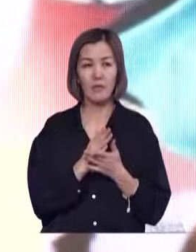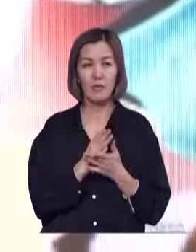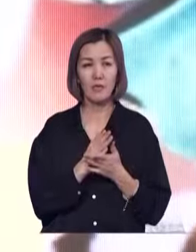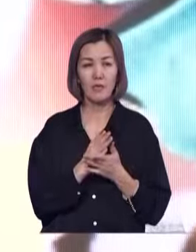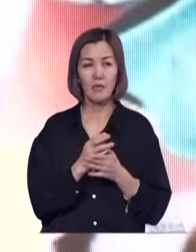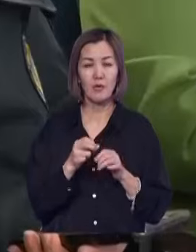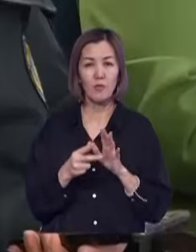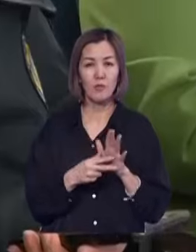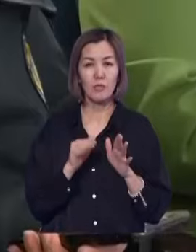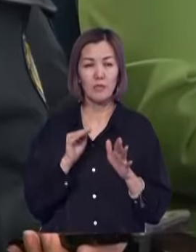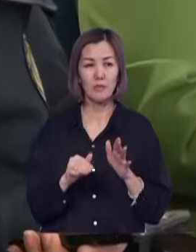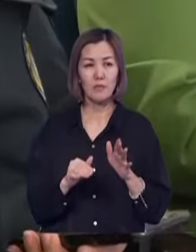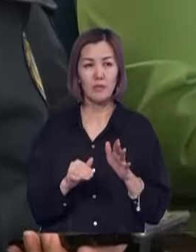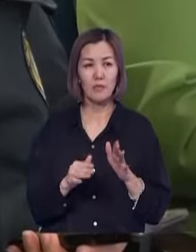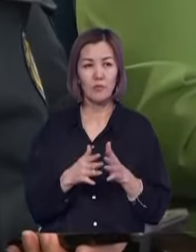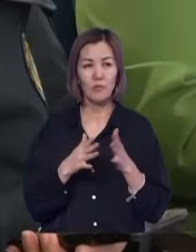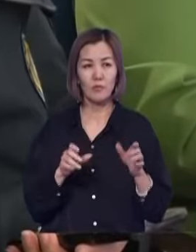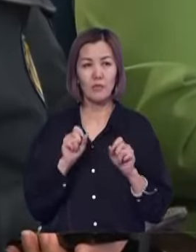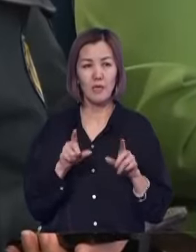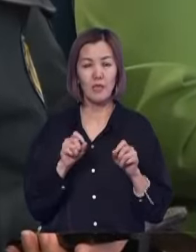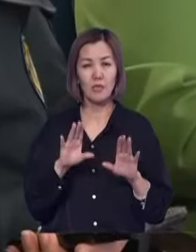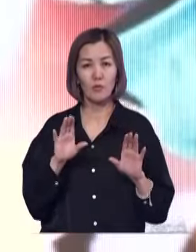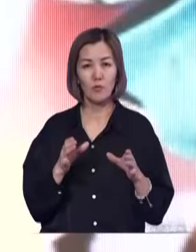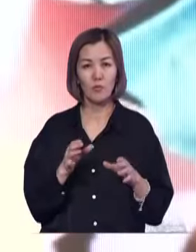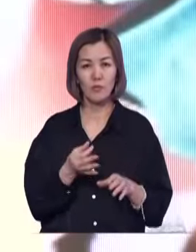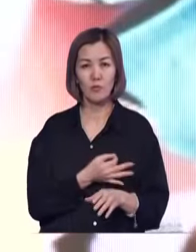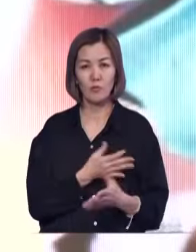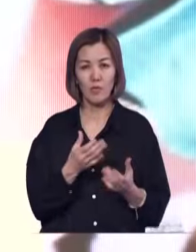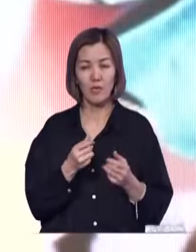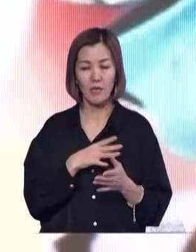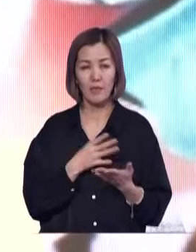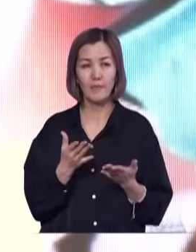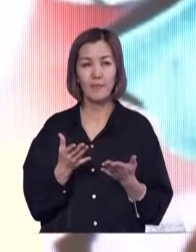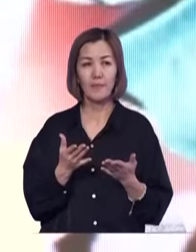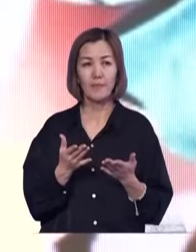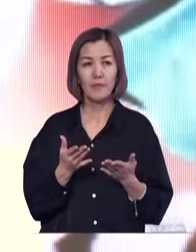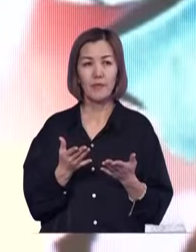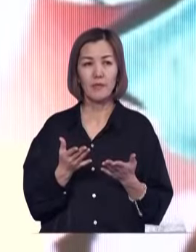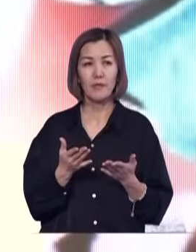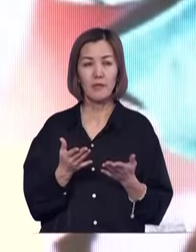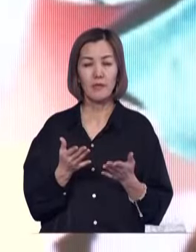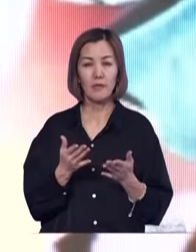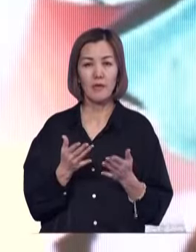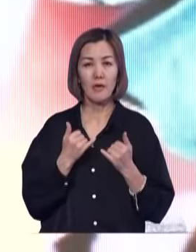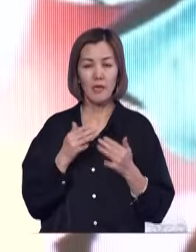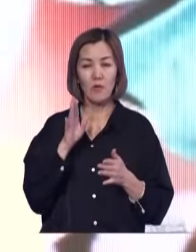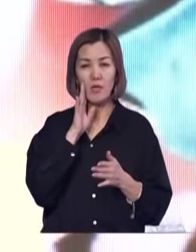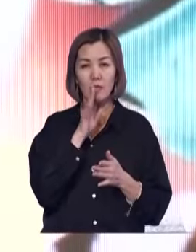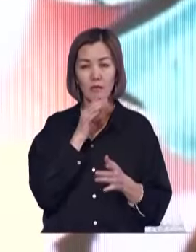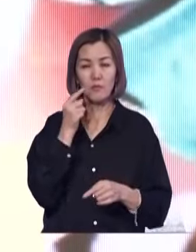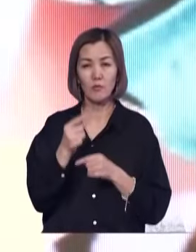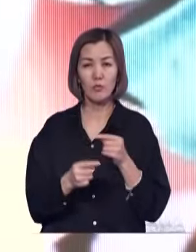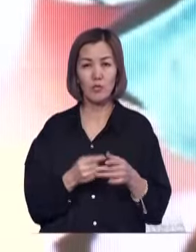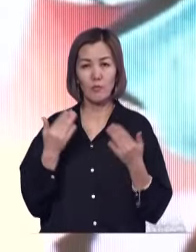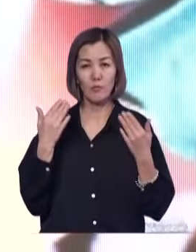Олардың 18 мыңнан астамы алтын және күміс алқа иегерлері. Аялы аналарымыз өскелең ұрпақтың